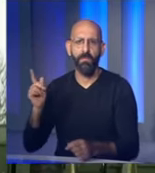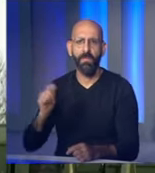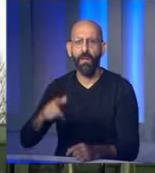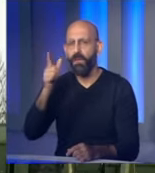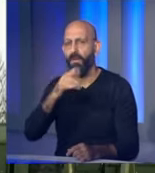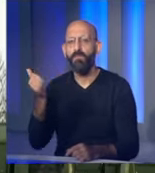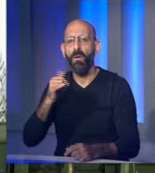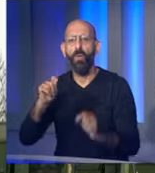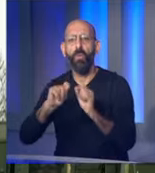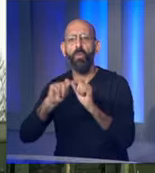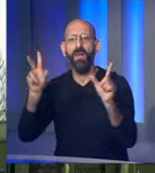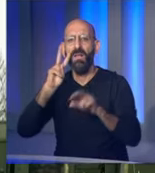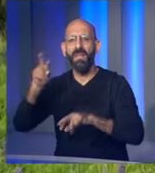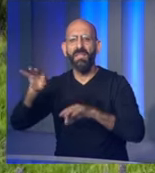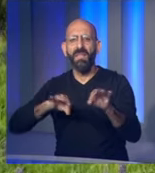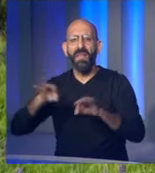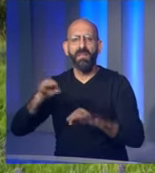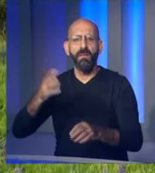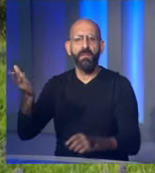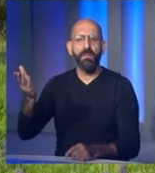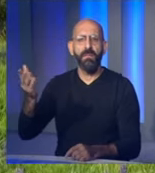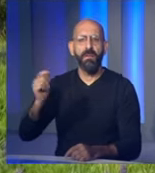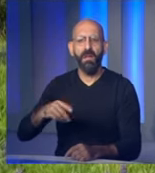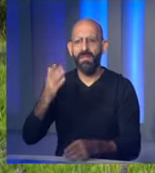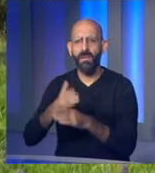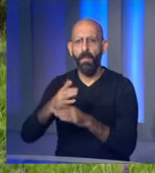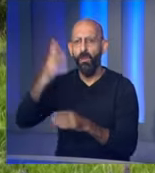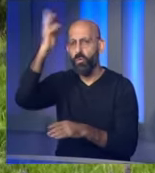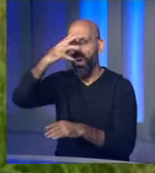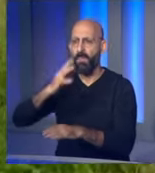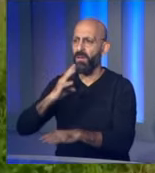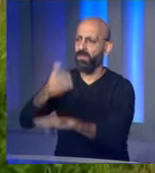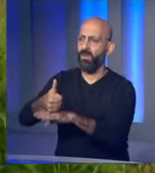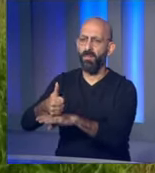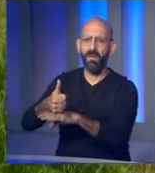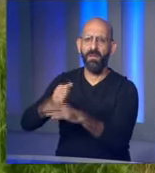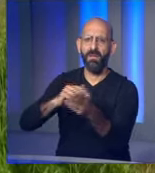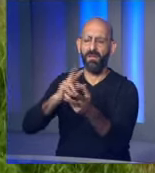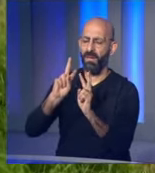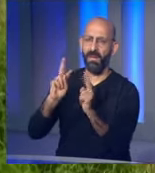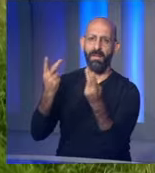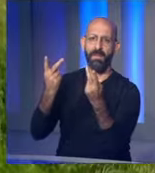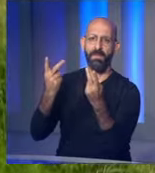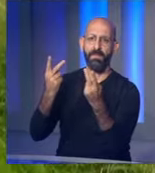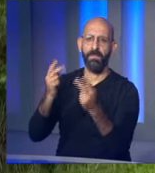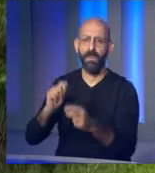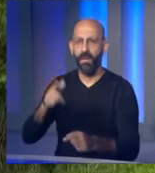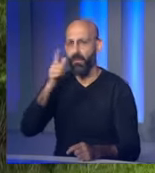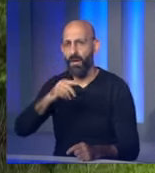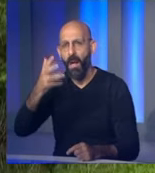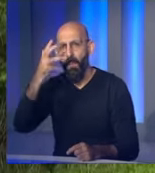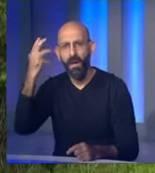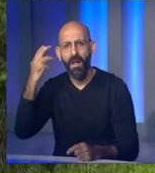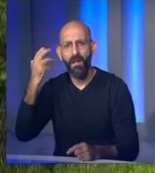يارات موسكو في شن الهجمات وامداد الجبهه ولكن هذا التحول الجذري في السياسه قد يلغى عندما